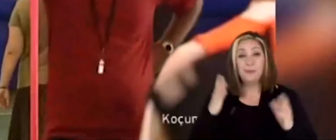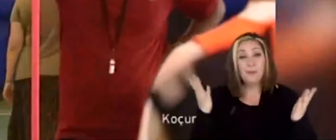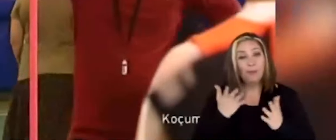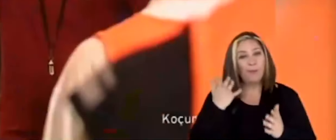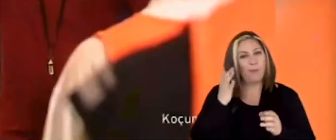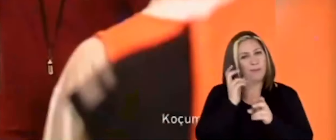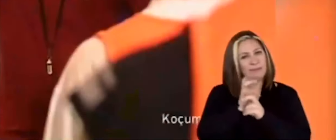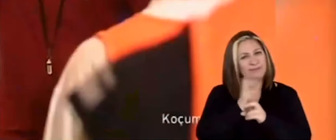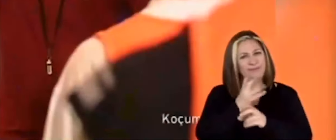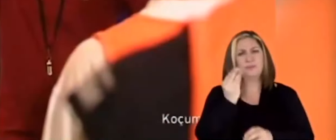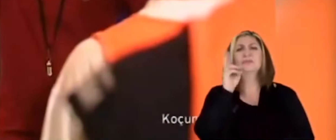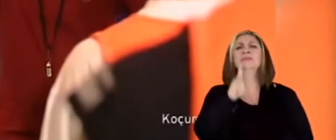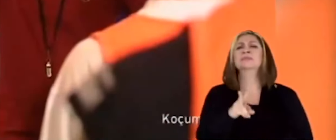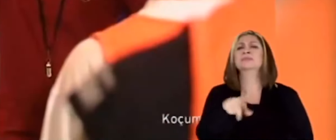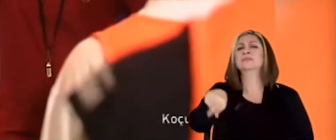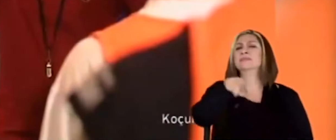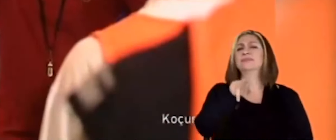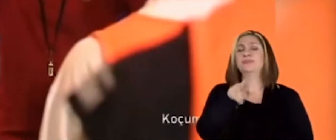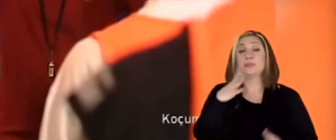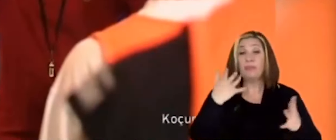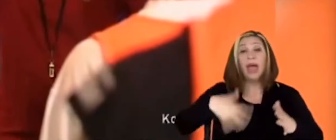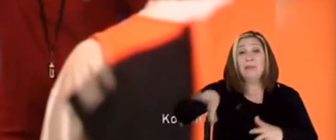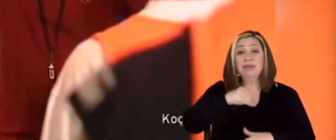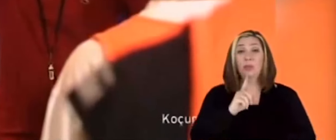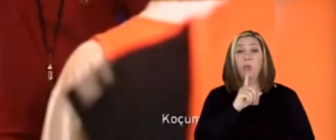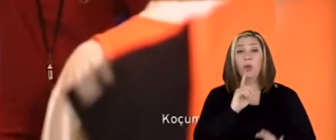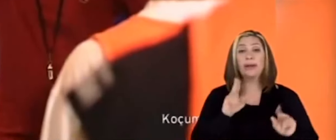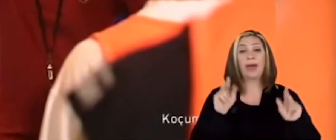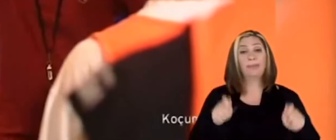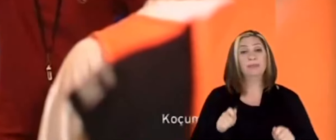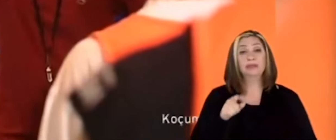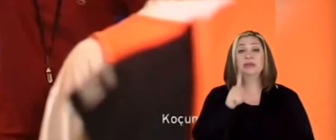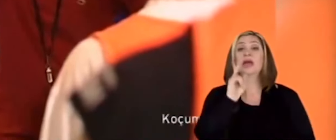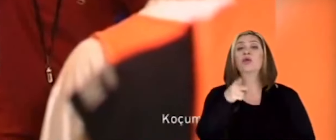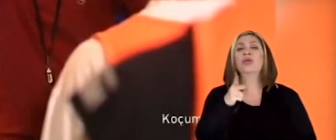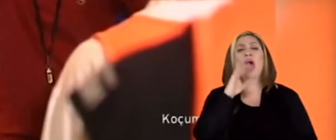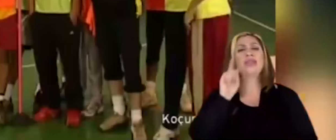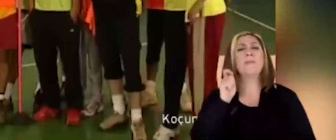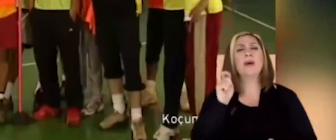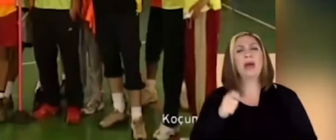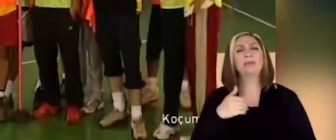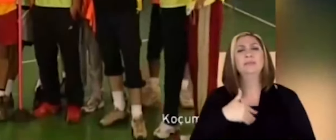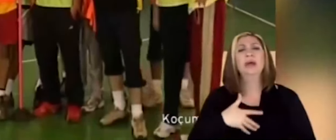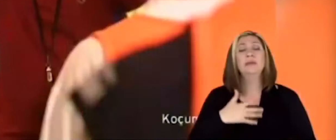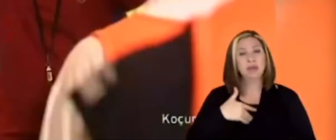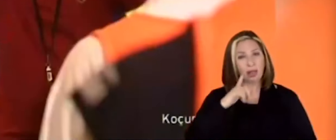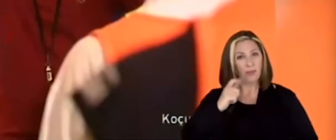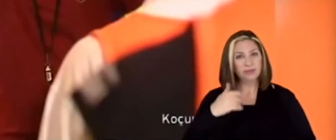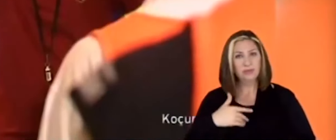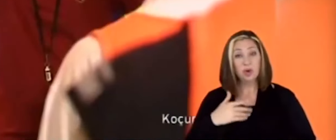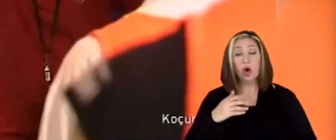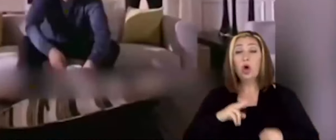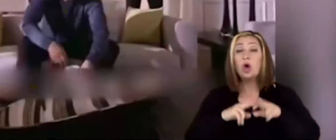bayağı arızaydım. Sizin gibileri çok gördüm ben. Ama hepsinde muma çevirdim. Sizi de iki günde adam ederim, merak etmeyin. Biz zaten adamız hocam.